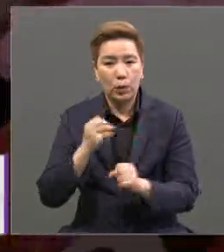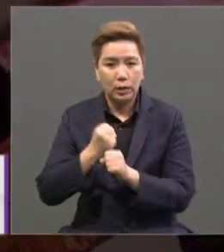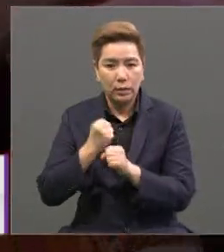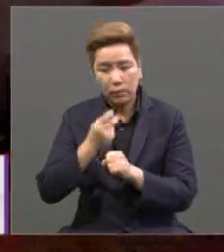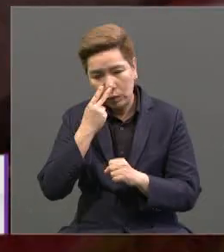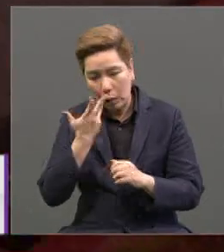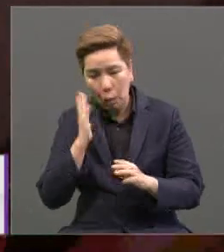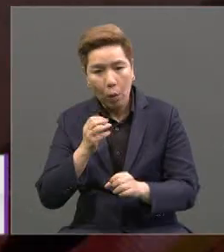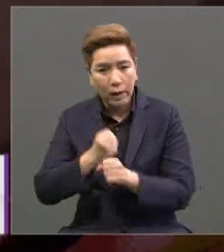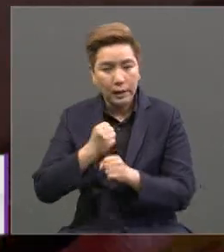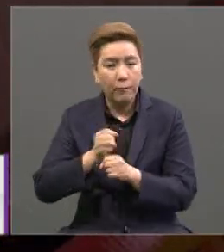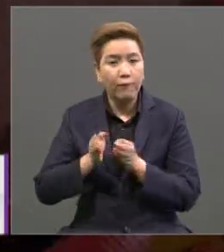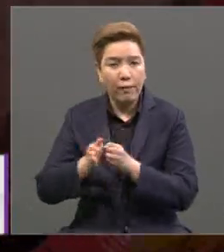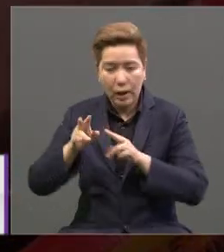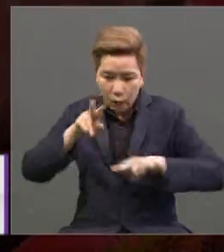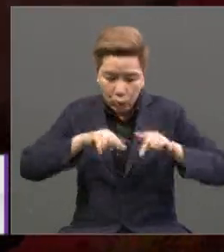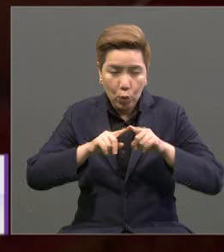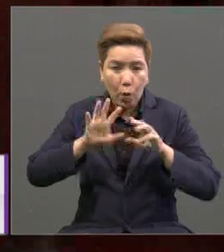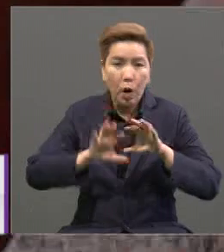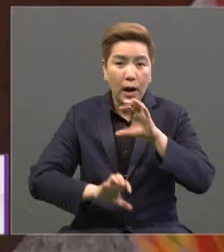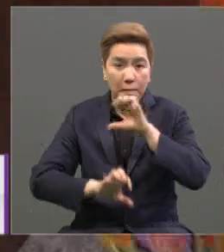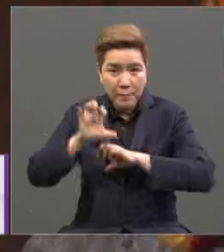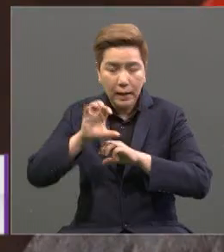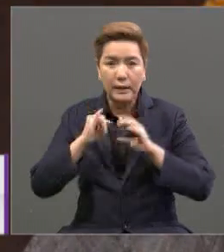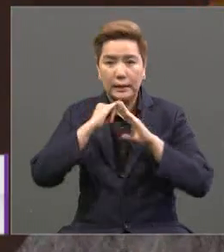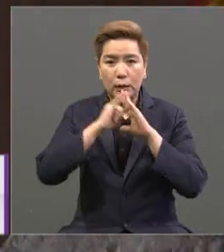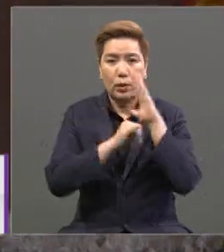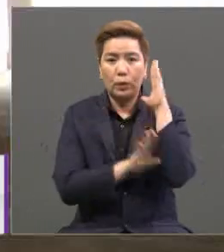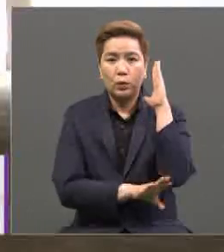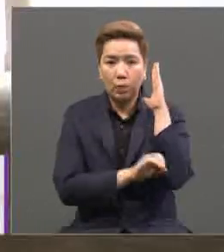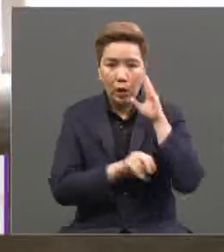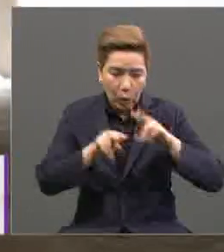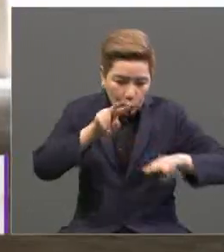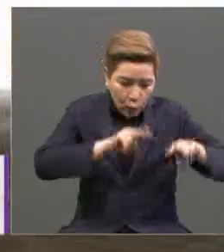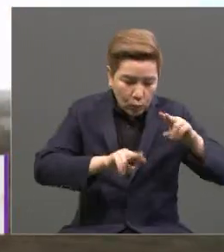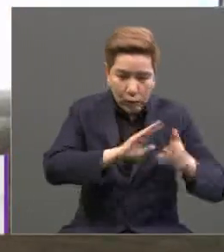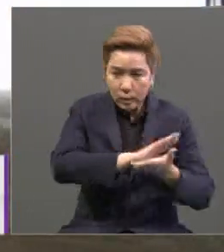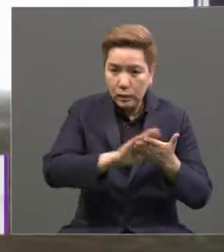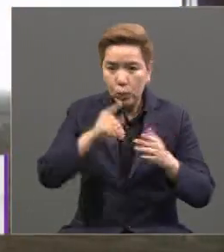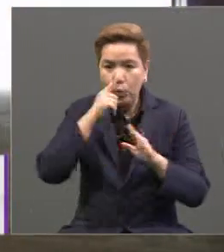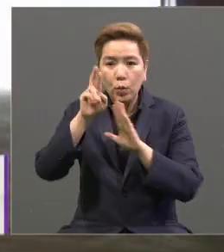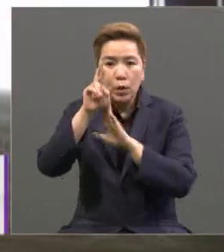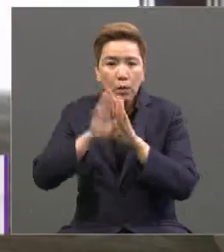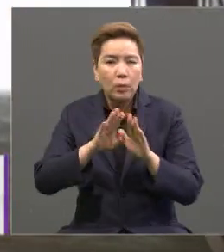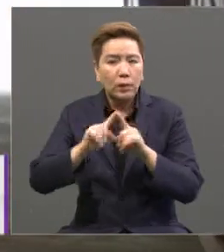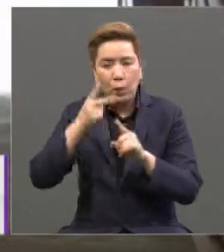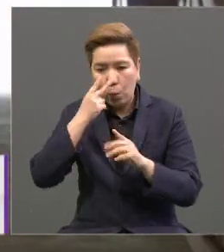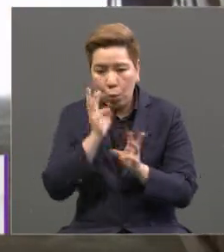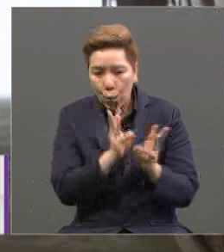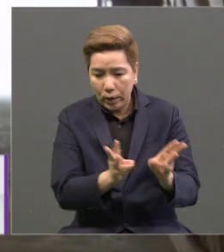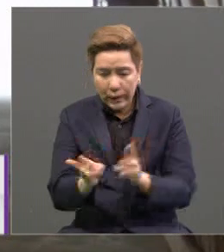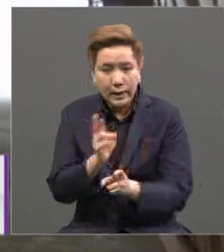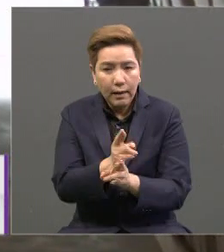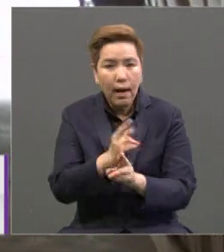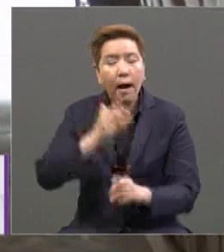านเนี่ยเจ้าหน้าที่ของฝ่ายปกครองกระทรวงมหาดไทยเองท่านรองผู้ว่าสงขลาก็ไปตรวจดูระบบต่างๆการเก็บรักษา